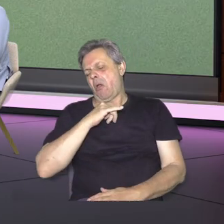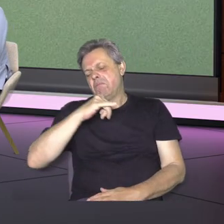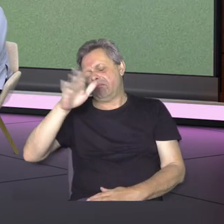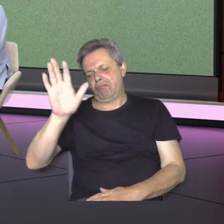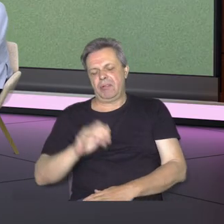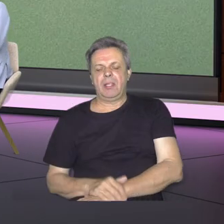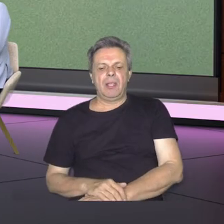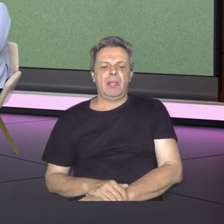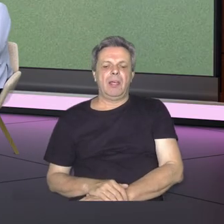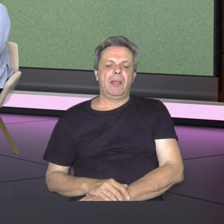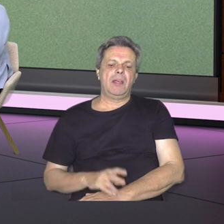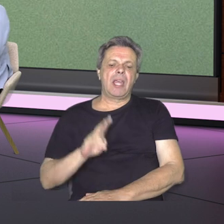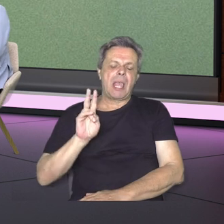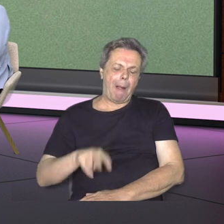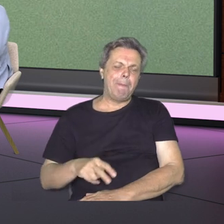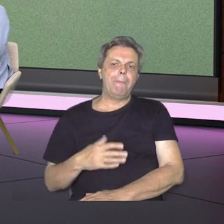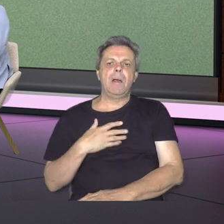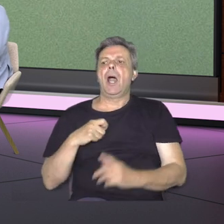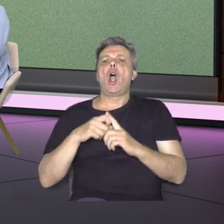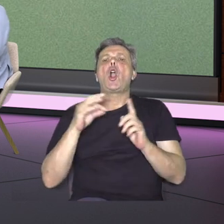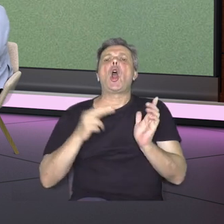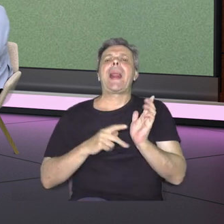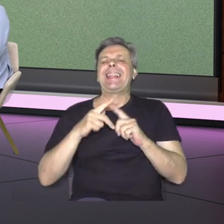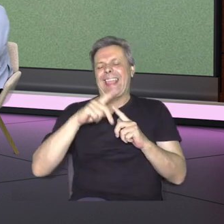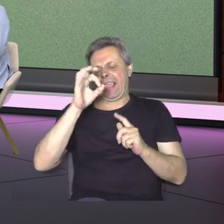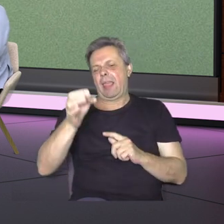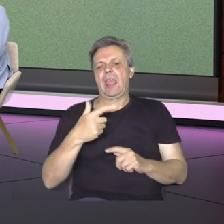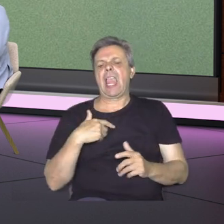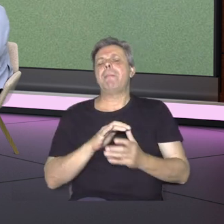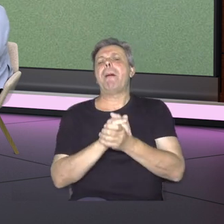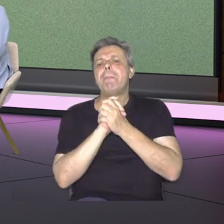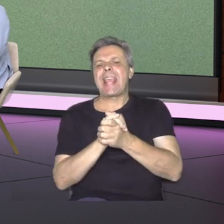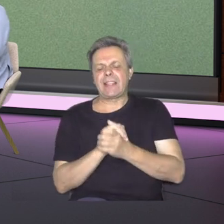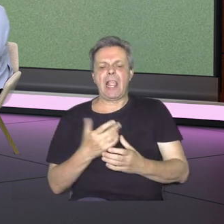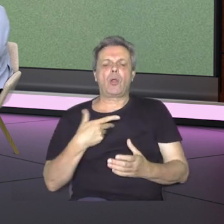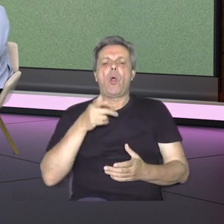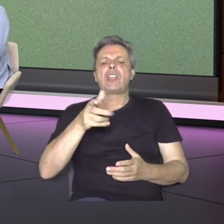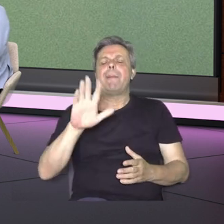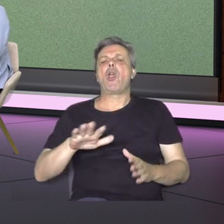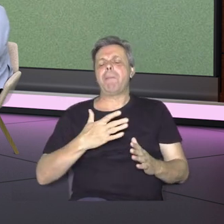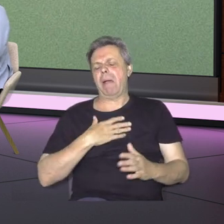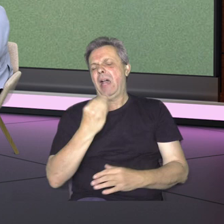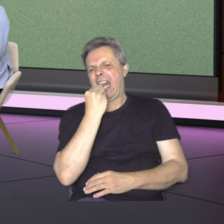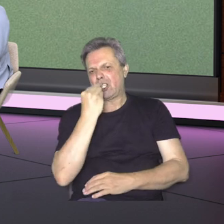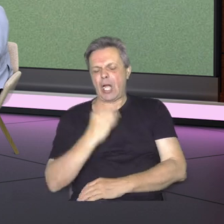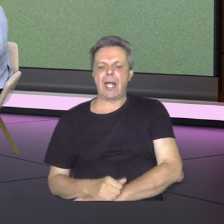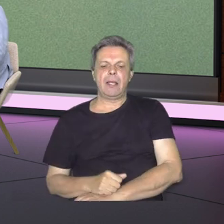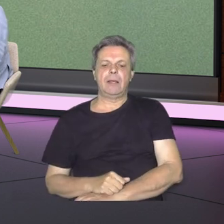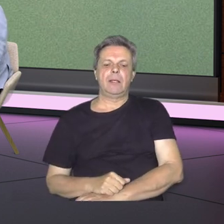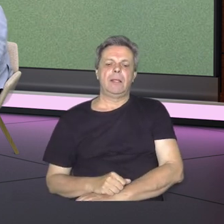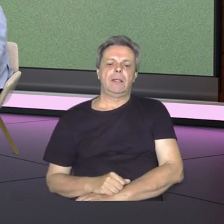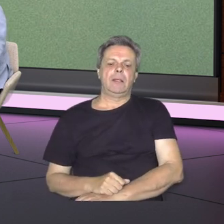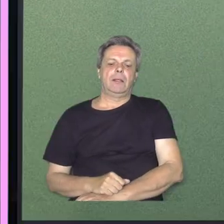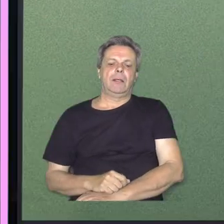Čisto privatno. Čisto privatno. Imam na Kornatima prijatelja koji ima tamo restoran,